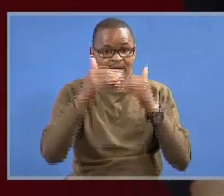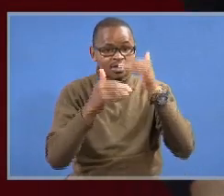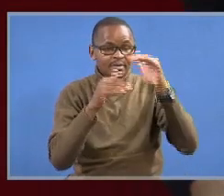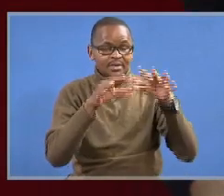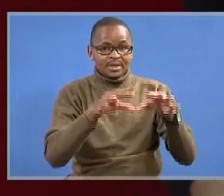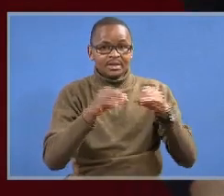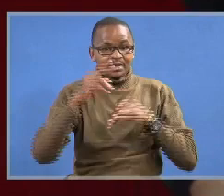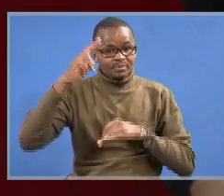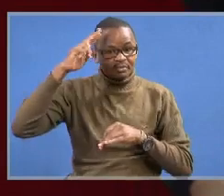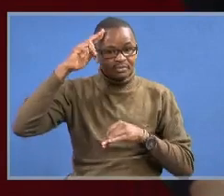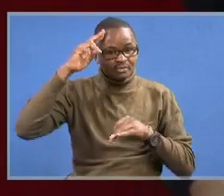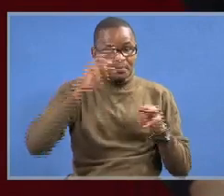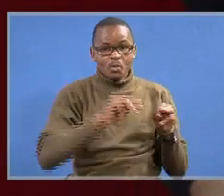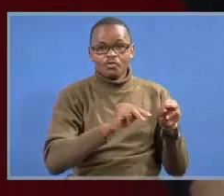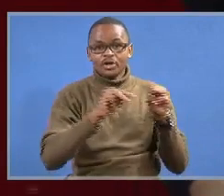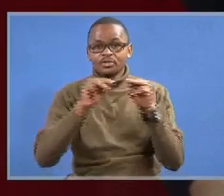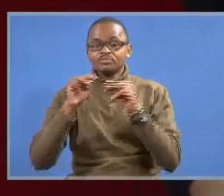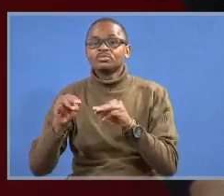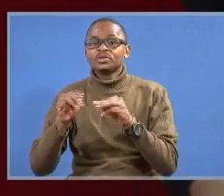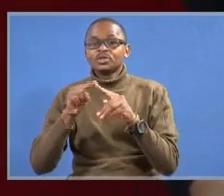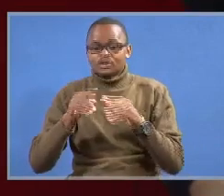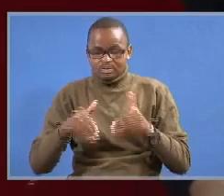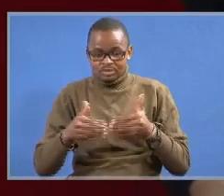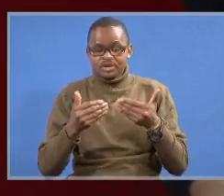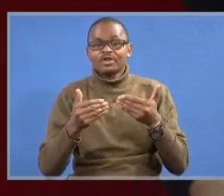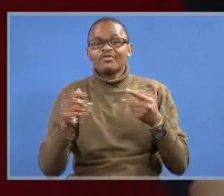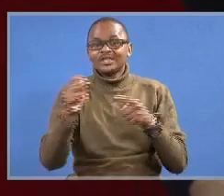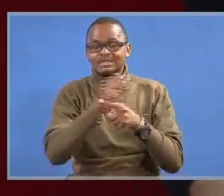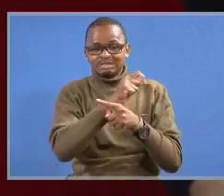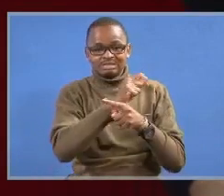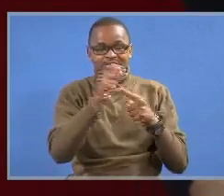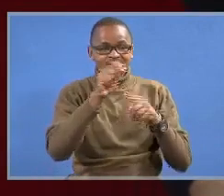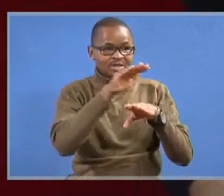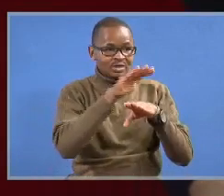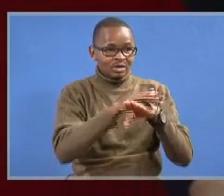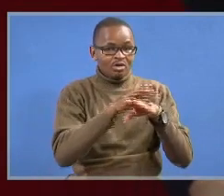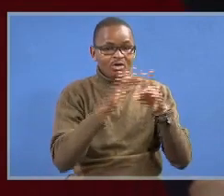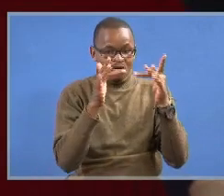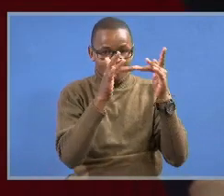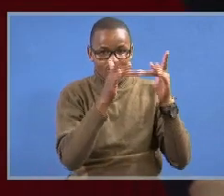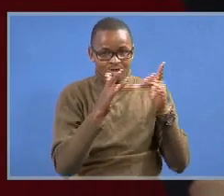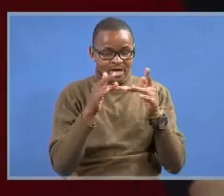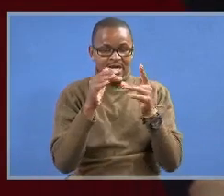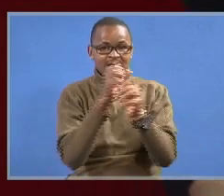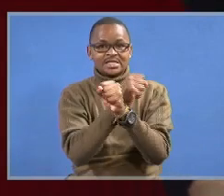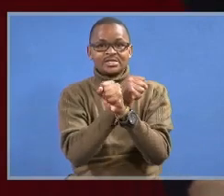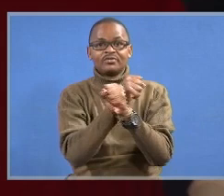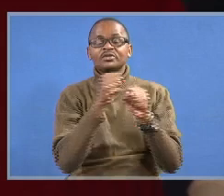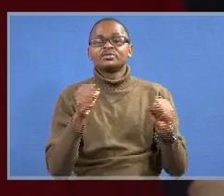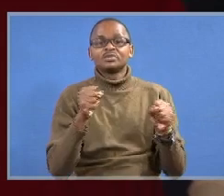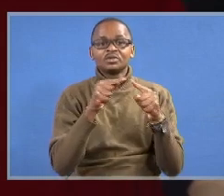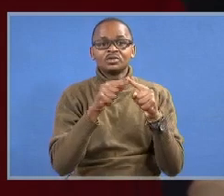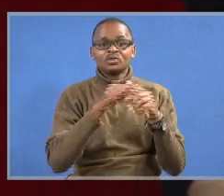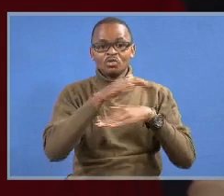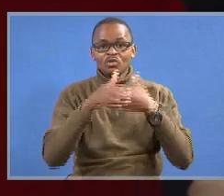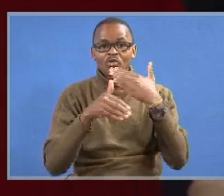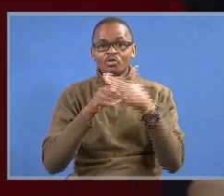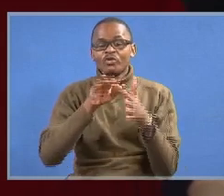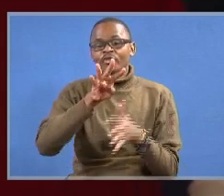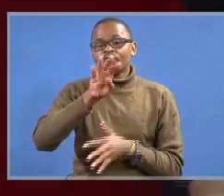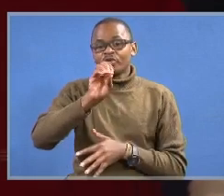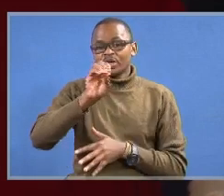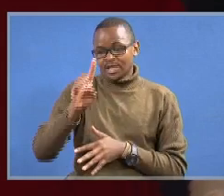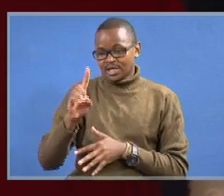by the scouting movement to give training on online safety to over